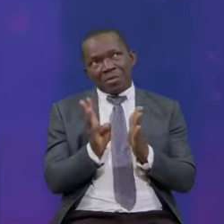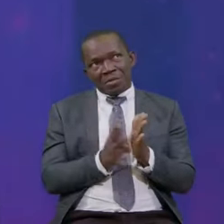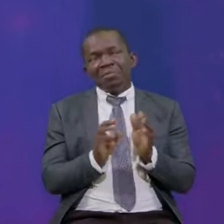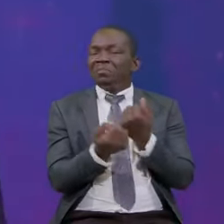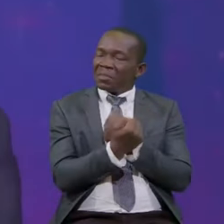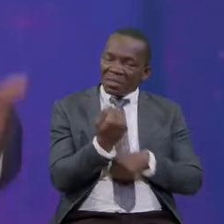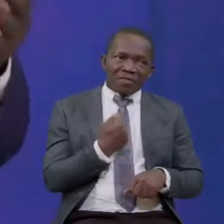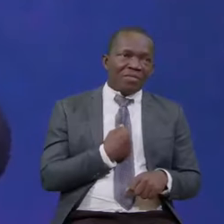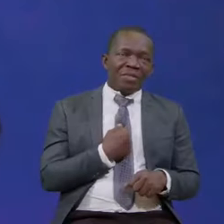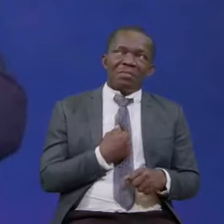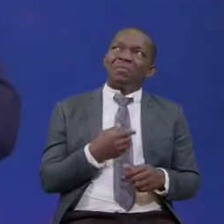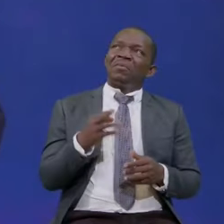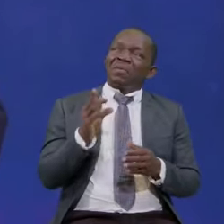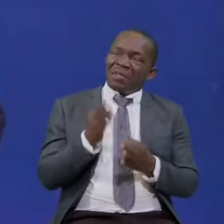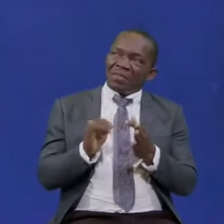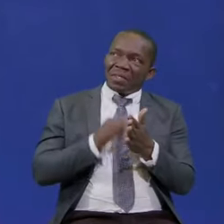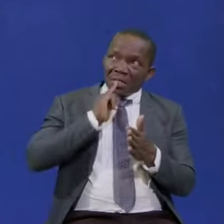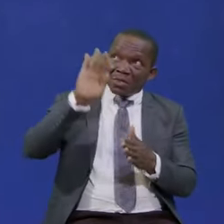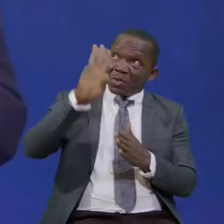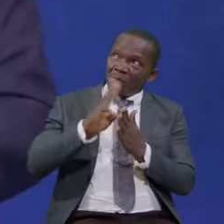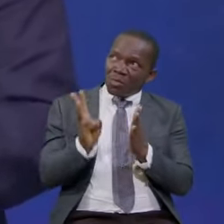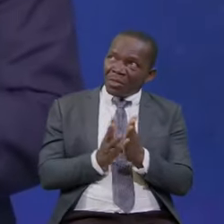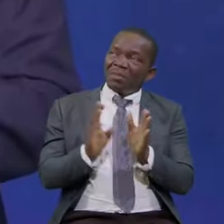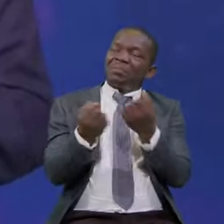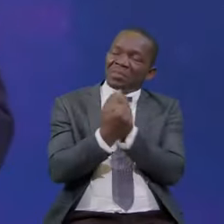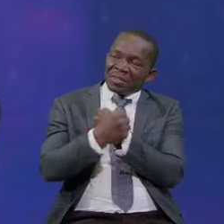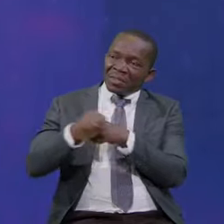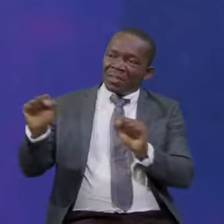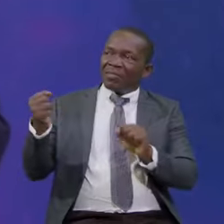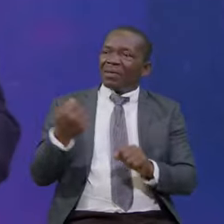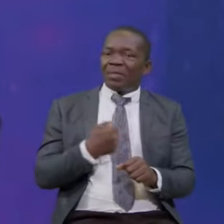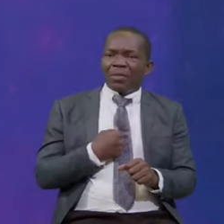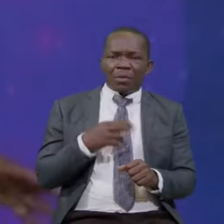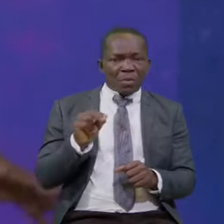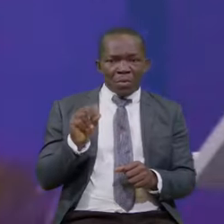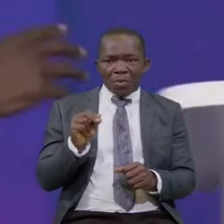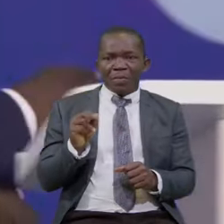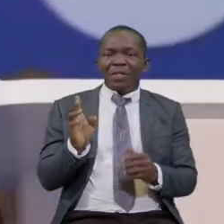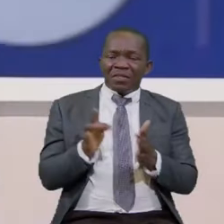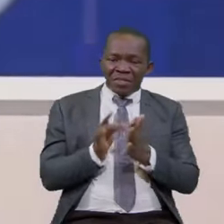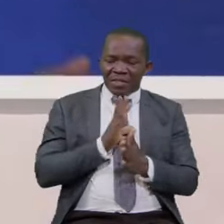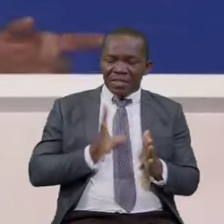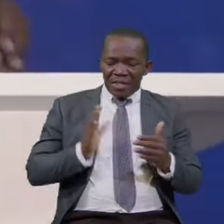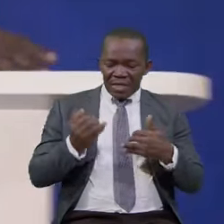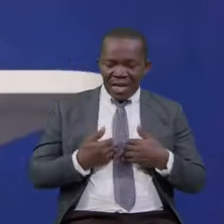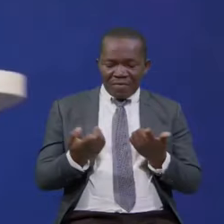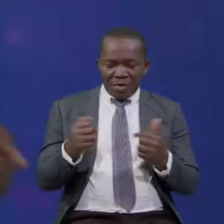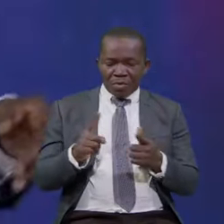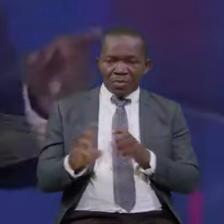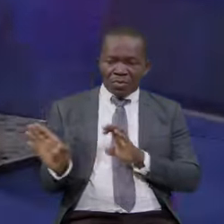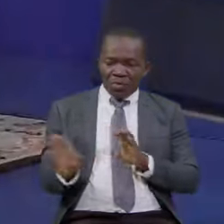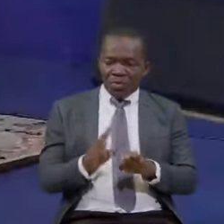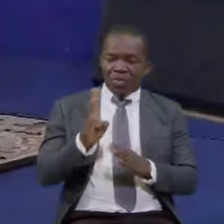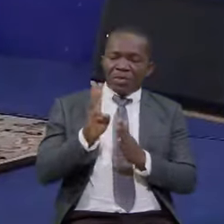si tu veux guéris-moi bien sûr il est venu faire la volonté de Dieu oh si tu veux sanctifie-moi la